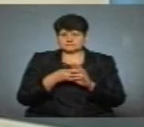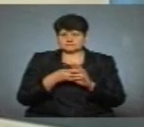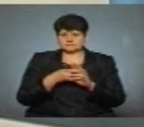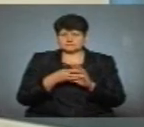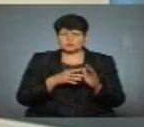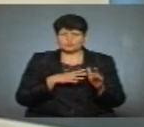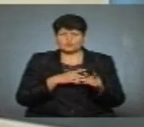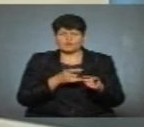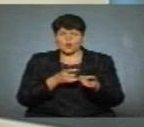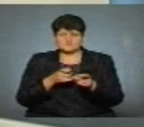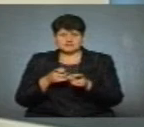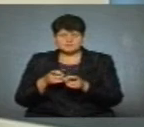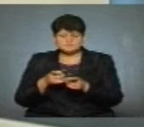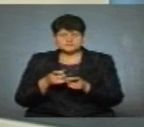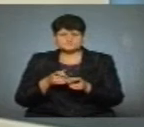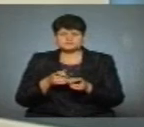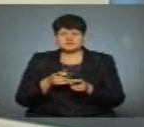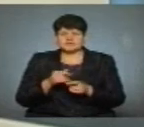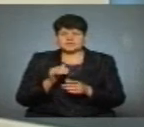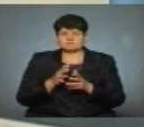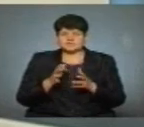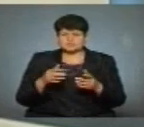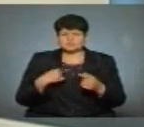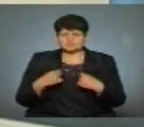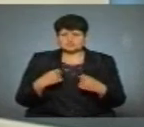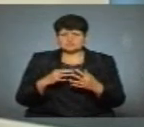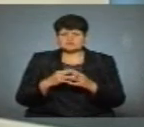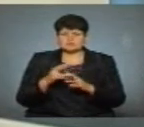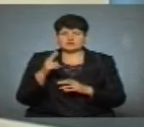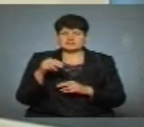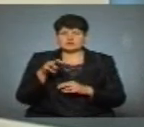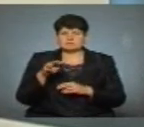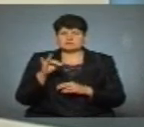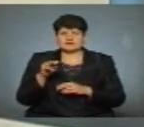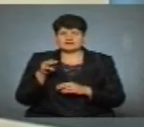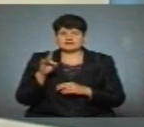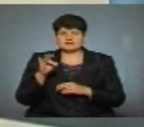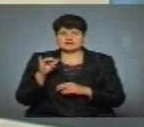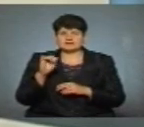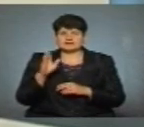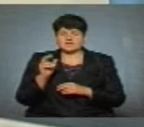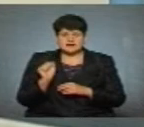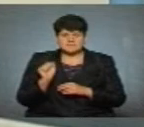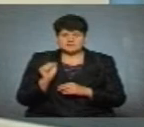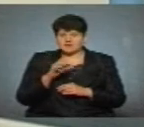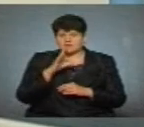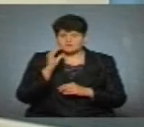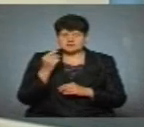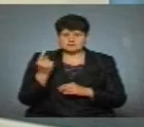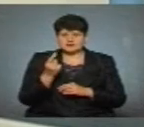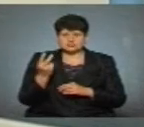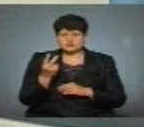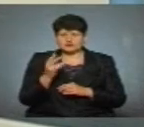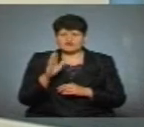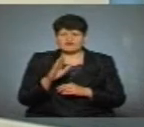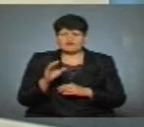був обстріл. І більшості пострадало село Дмитрівка. А вже в ніч на 1-2 вересня, вже,